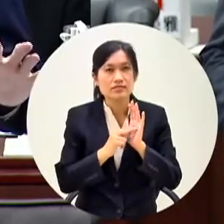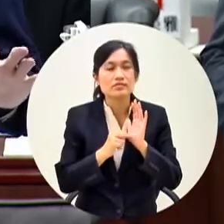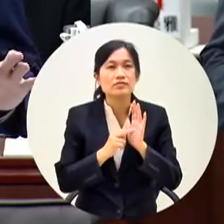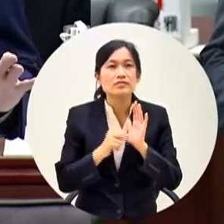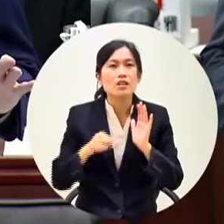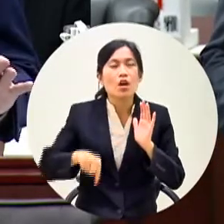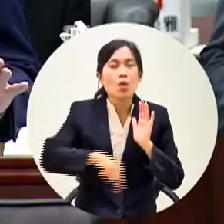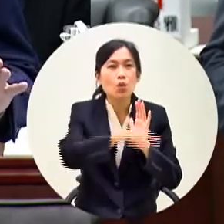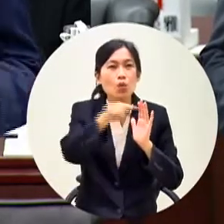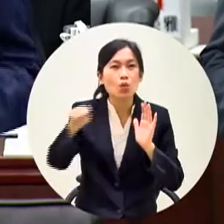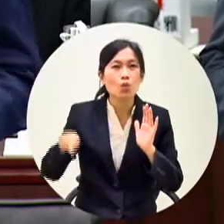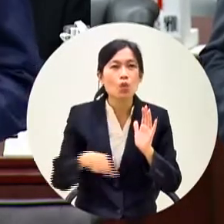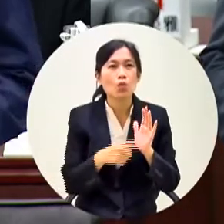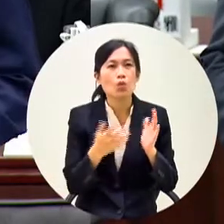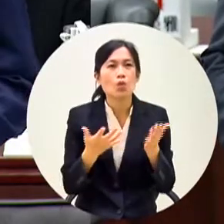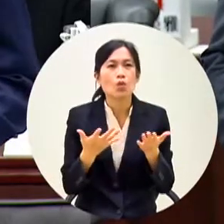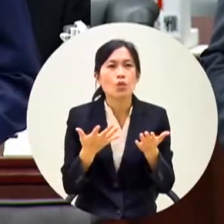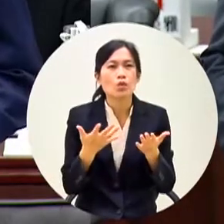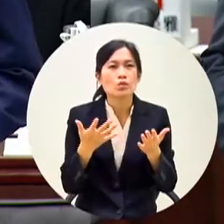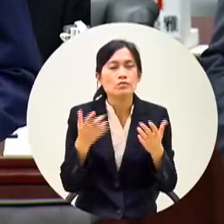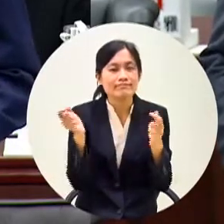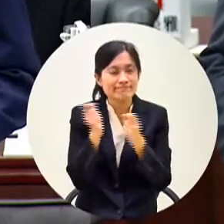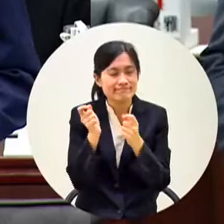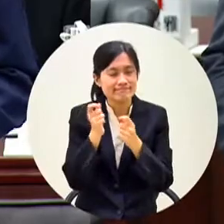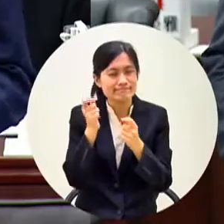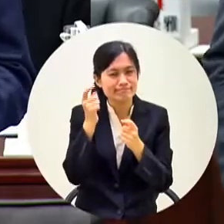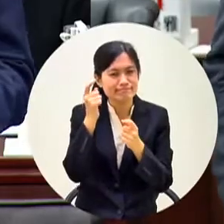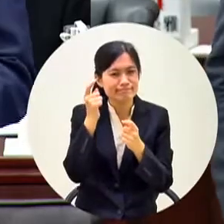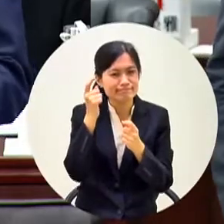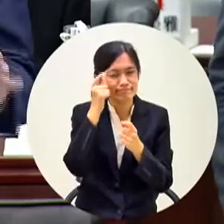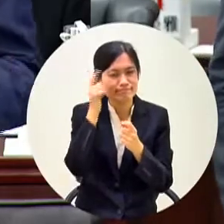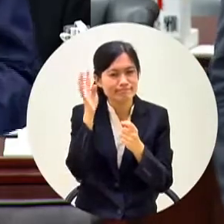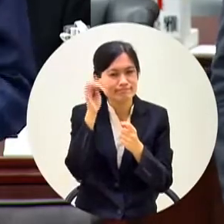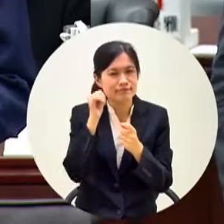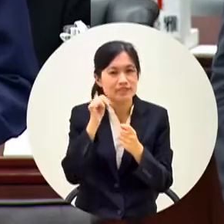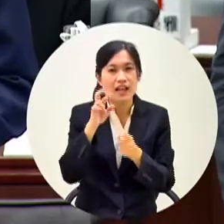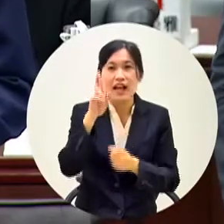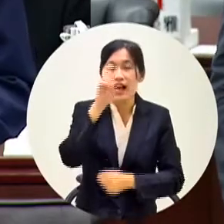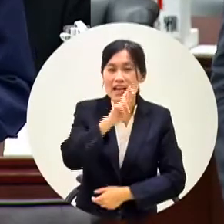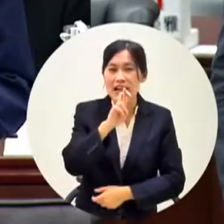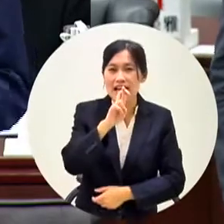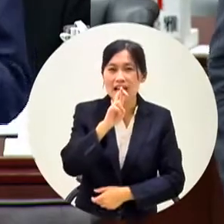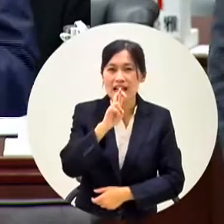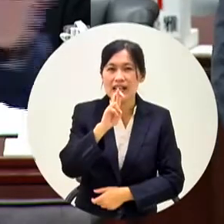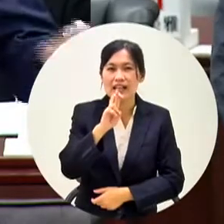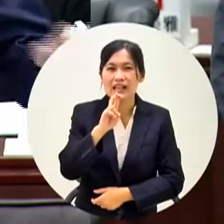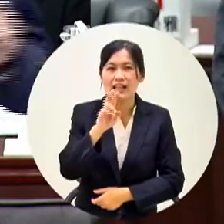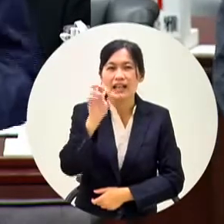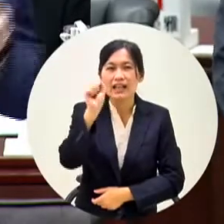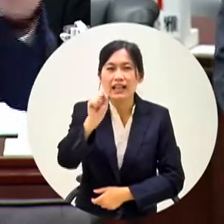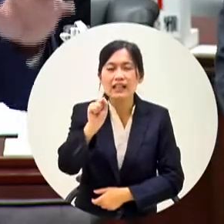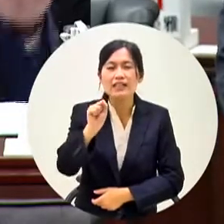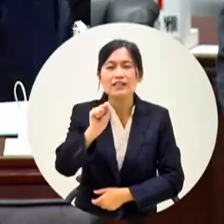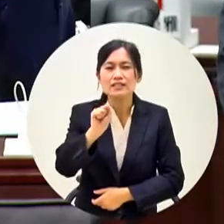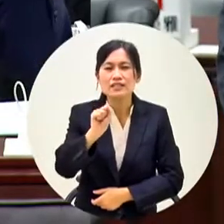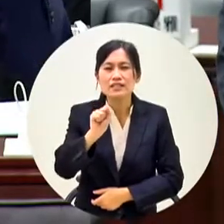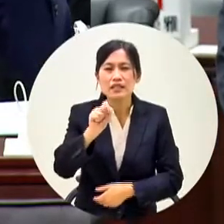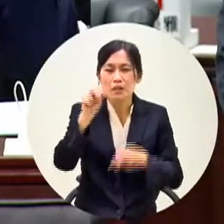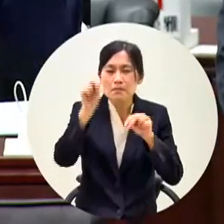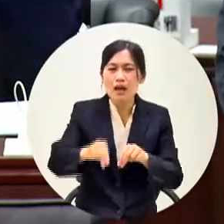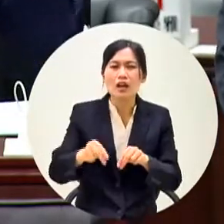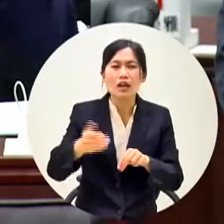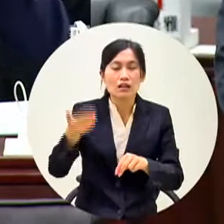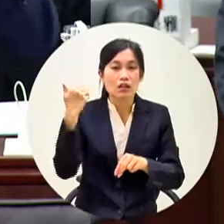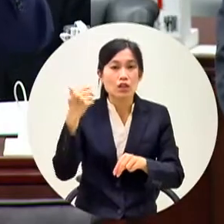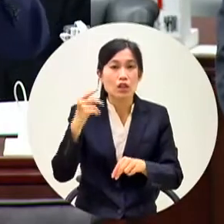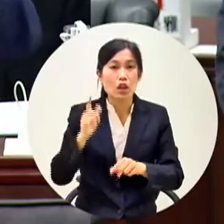们最近几天在讨论 RCEP 的这个签订，好，那其实，在之前东协已经分